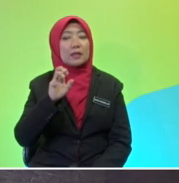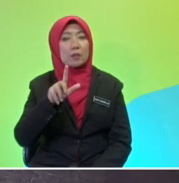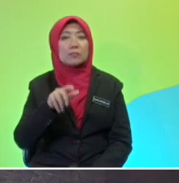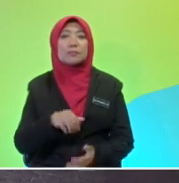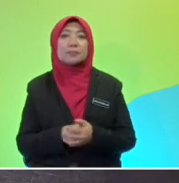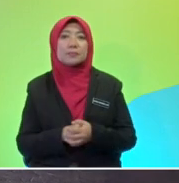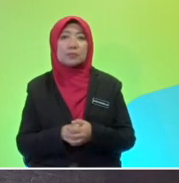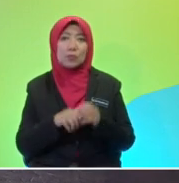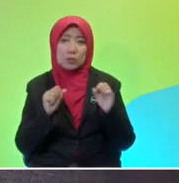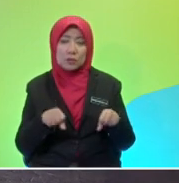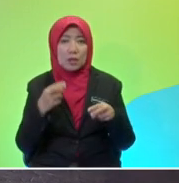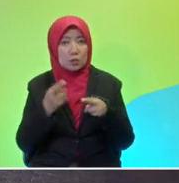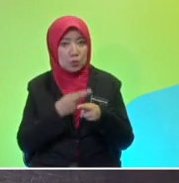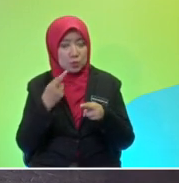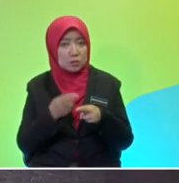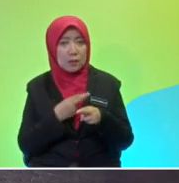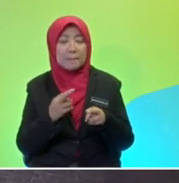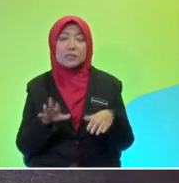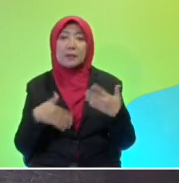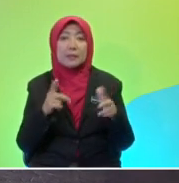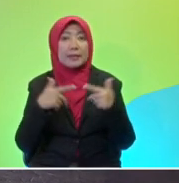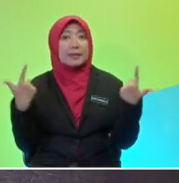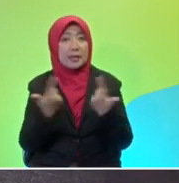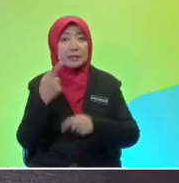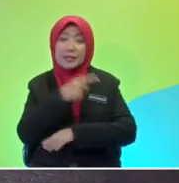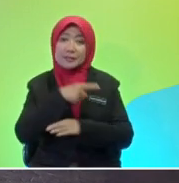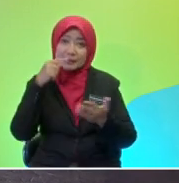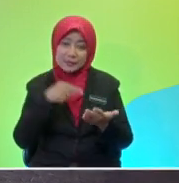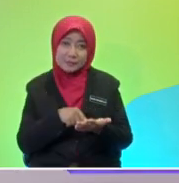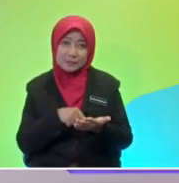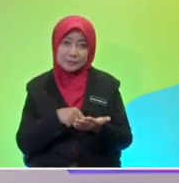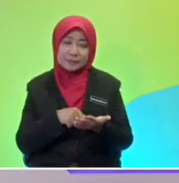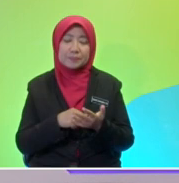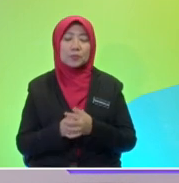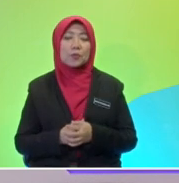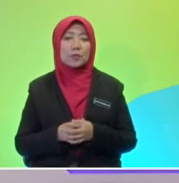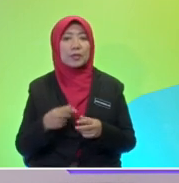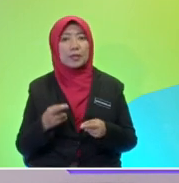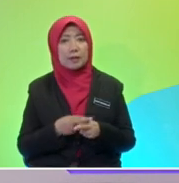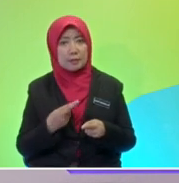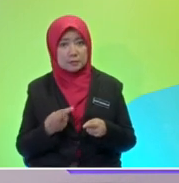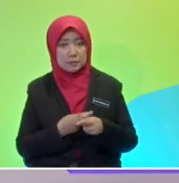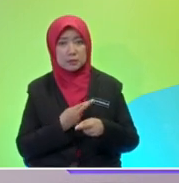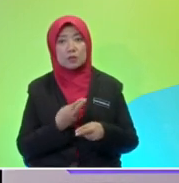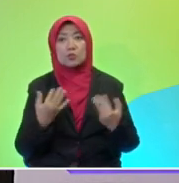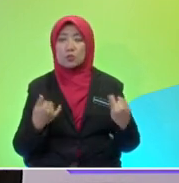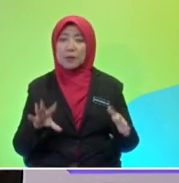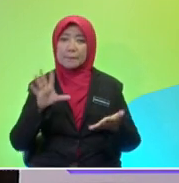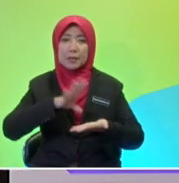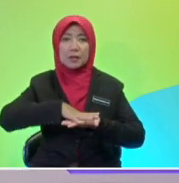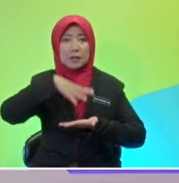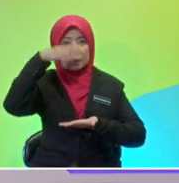sedikit rumusan tentang kelas serangga ini rumusan kita hari ini pemilik semua kita telah pun belajar